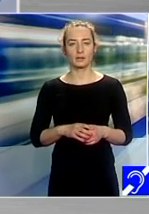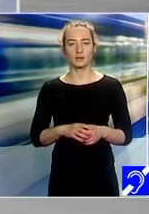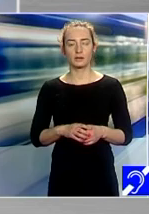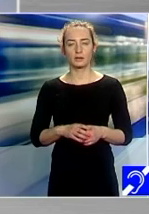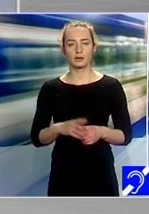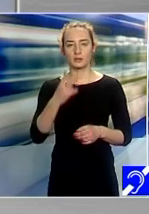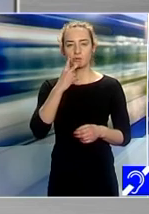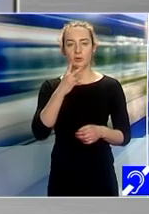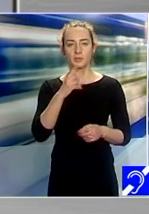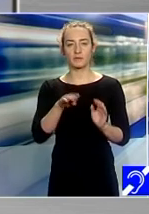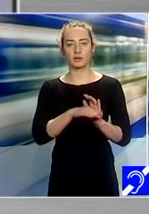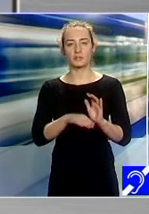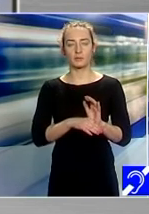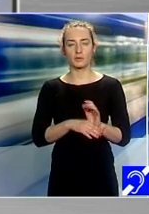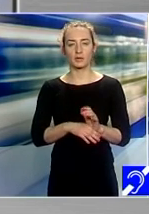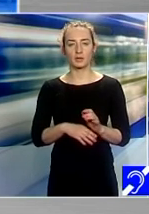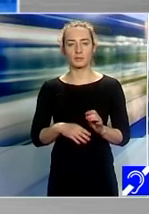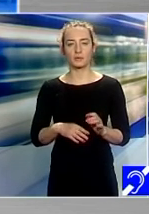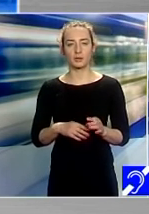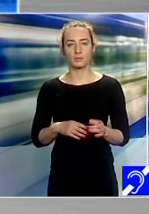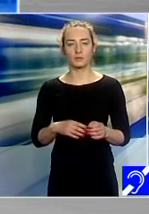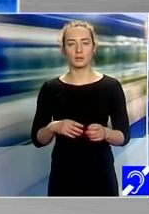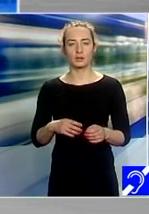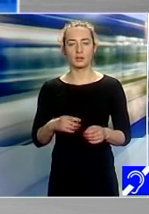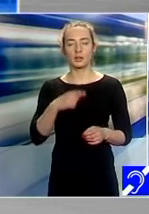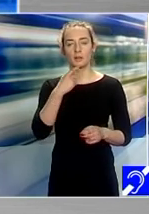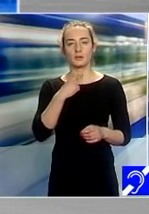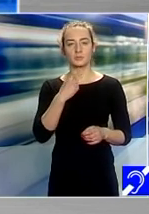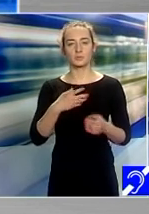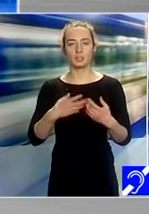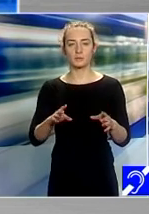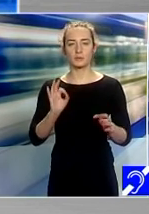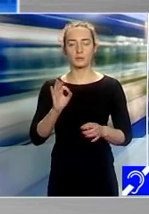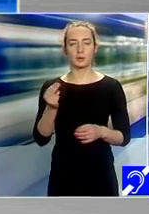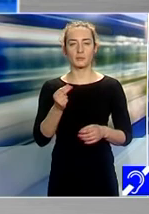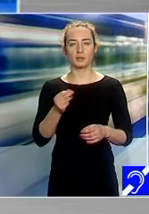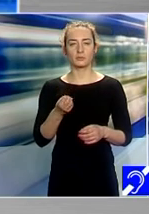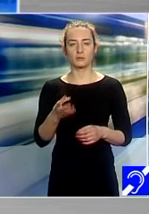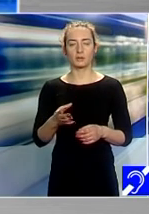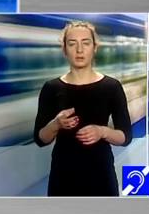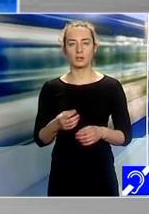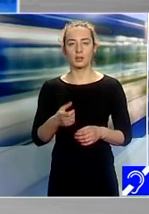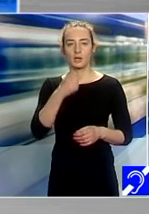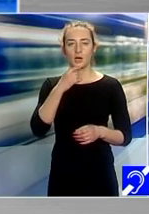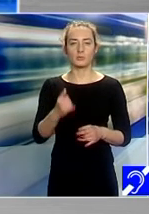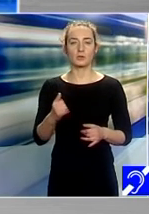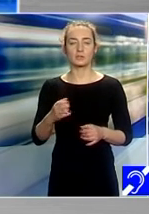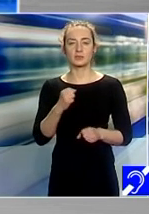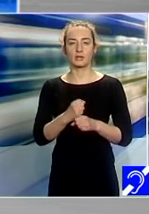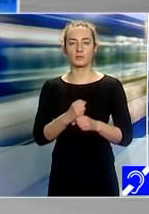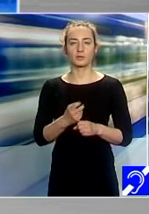în ceea ce privește programul, să revin acum, în ceea ce privește programul, am spus că am început bine. De ce? Pentru că deja pe anul acesta am făcut